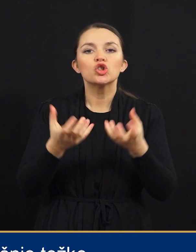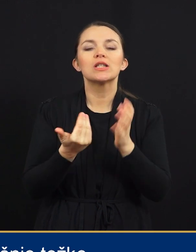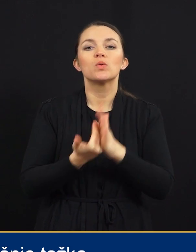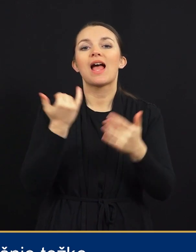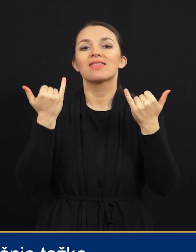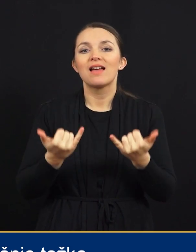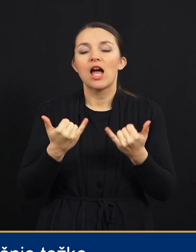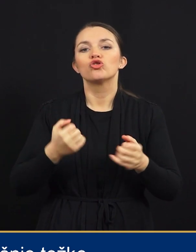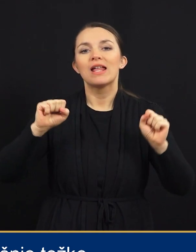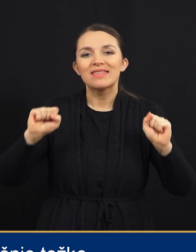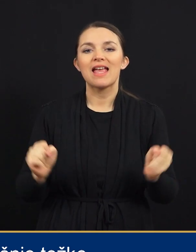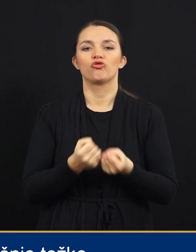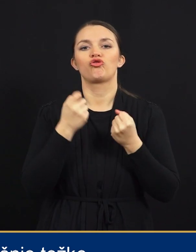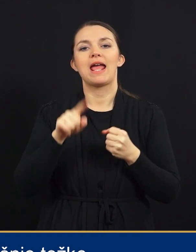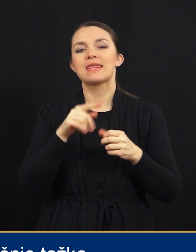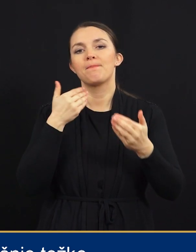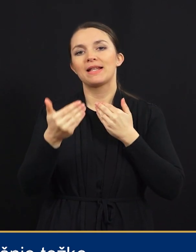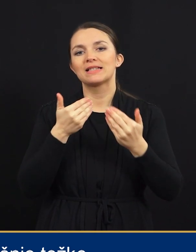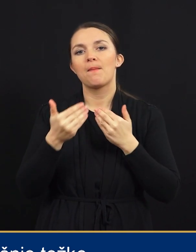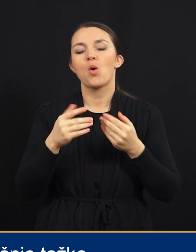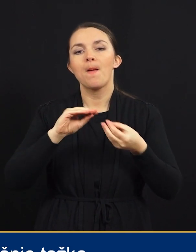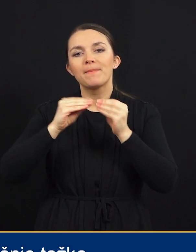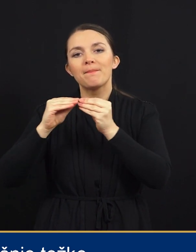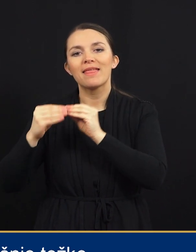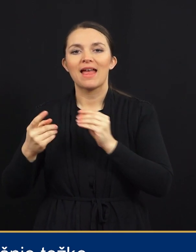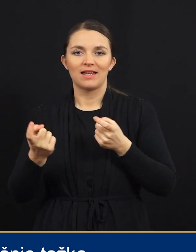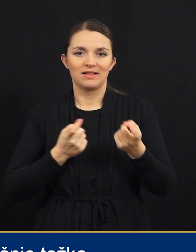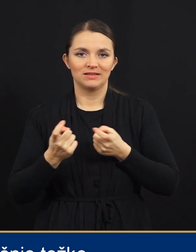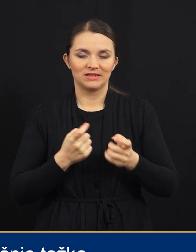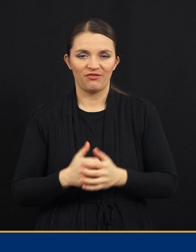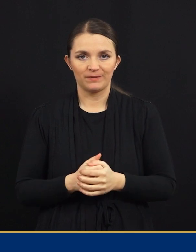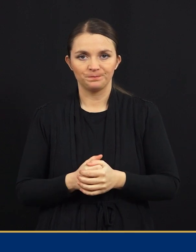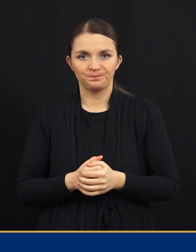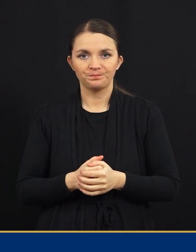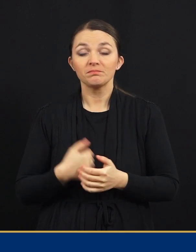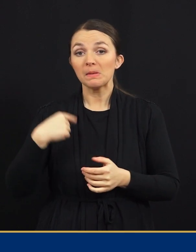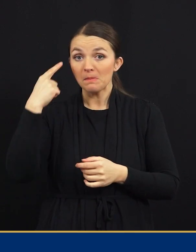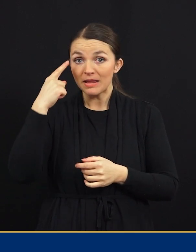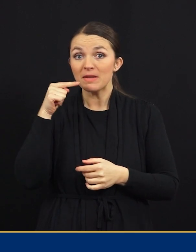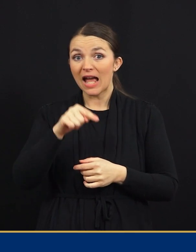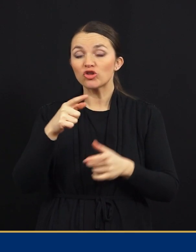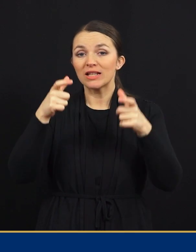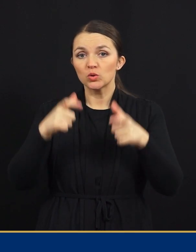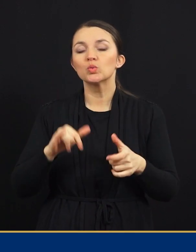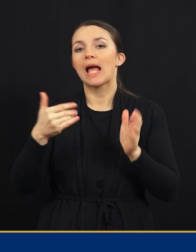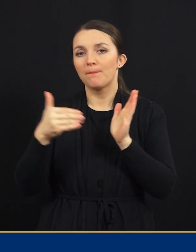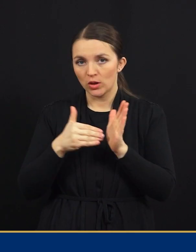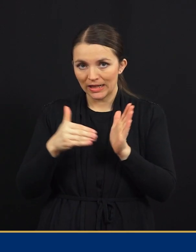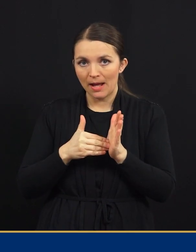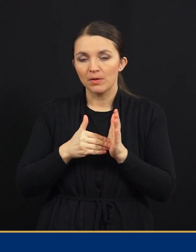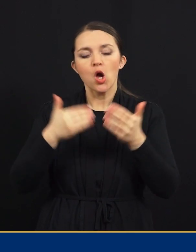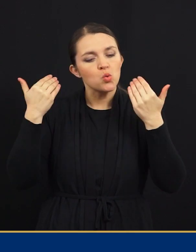za današnje težke in med seboj prepletene izzive. Menim, da je taka institucija